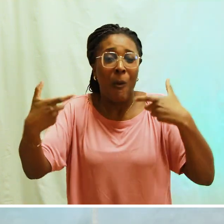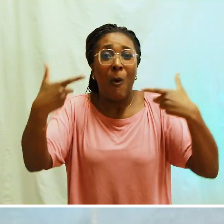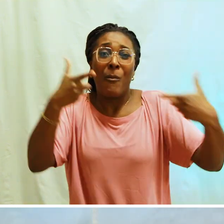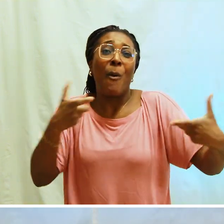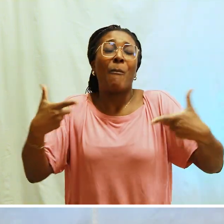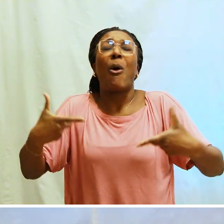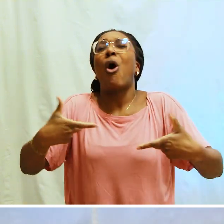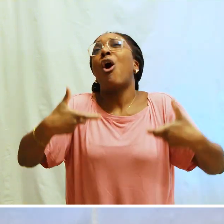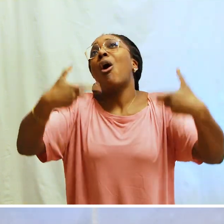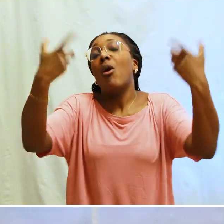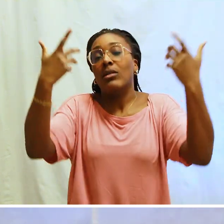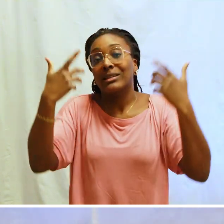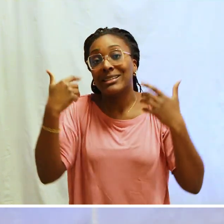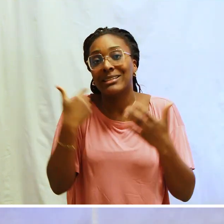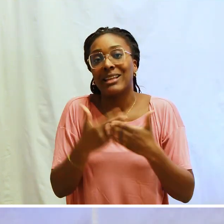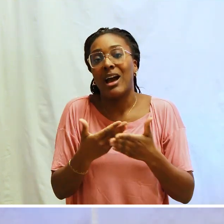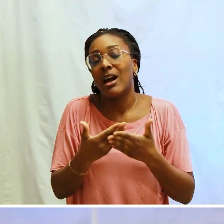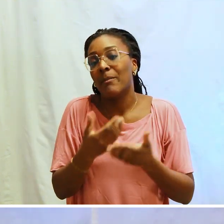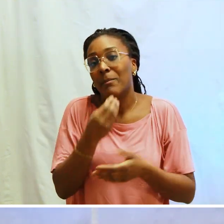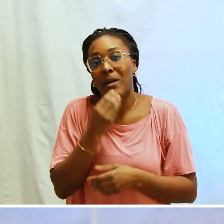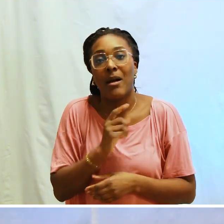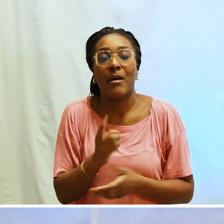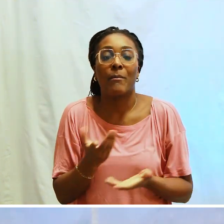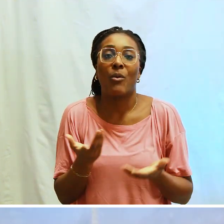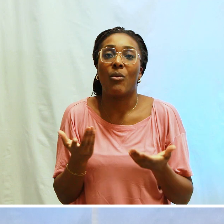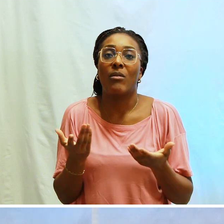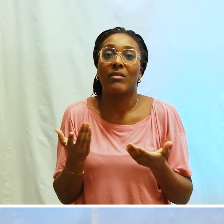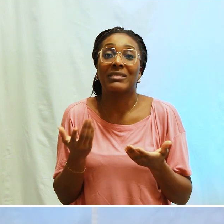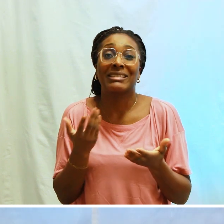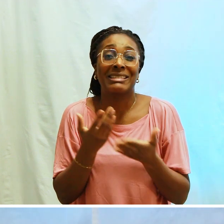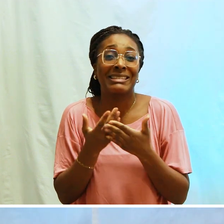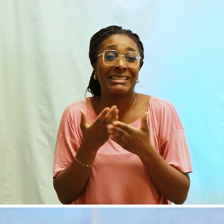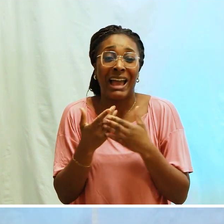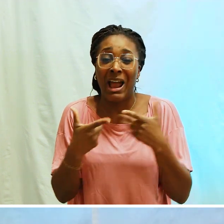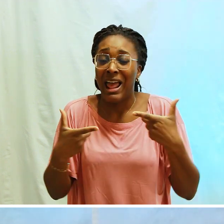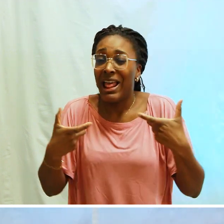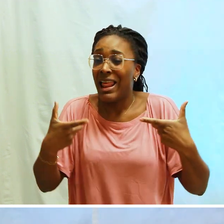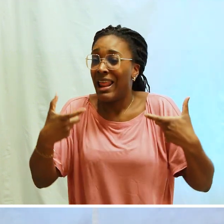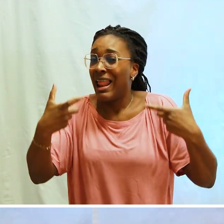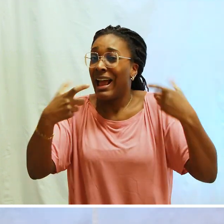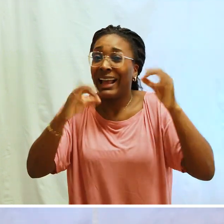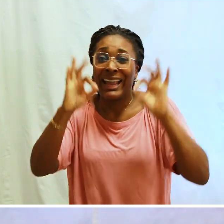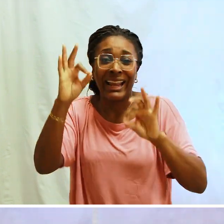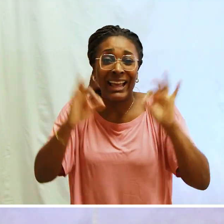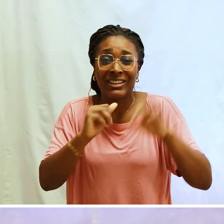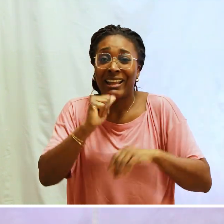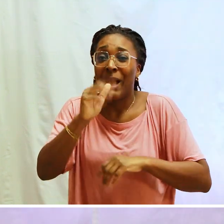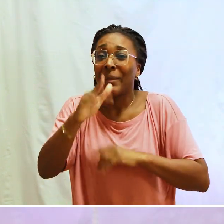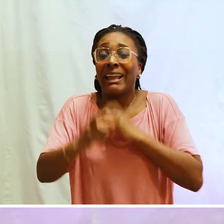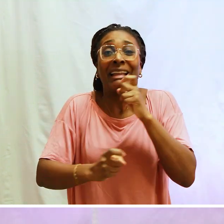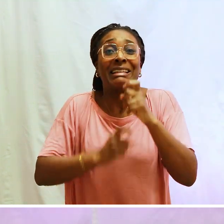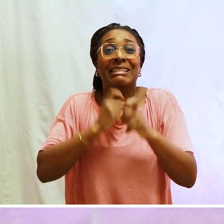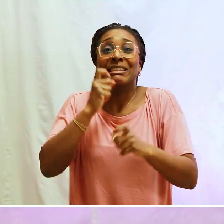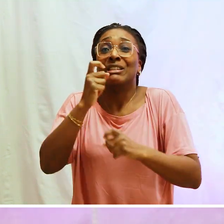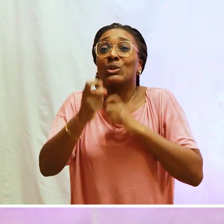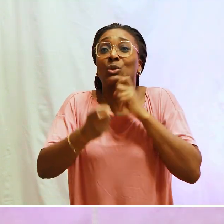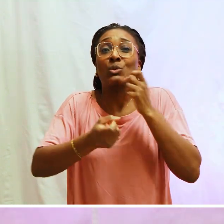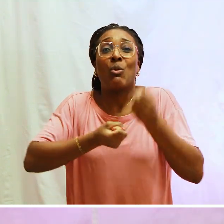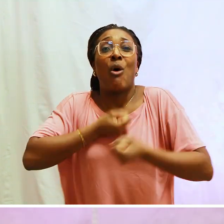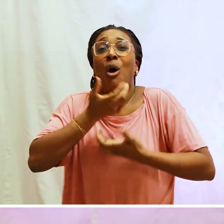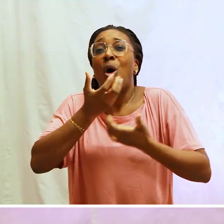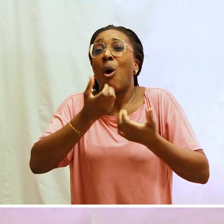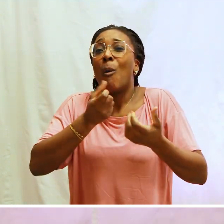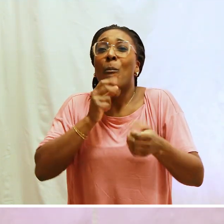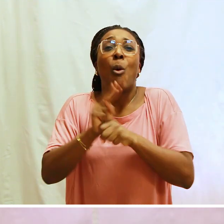c'est quoi? C'est un conflit, qui se crée, qui est pas réglé et qui devient agressif verbalement. Donc on commence